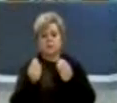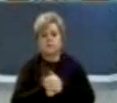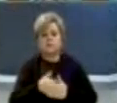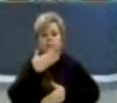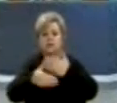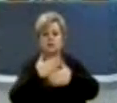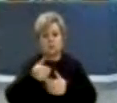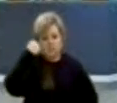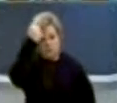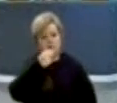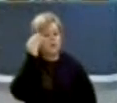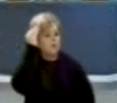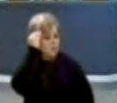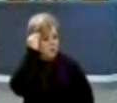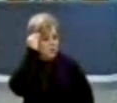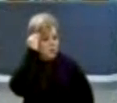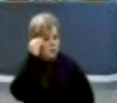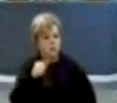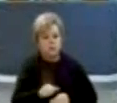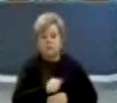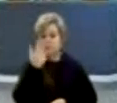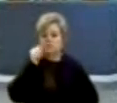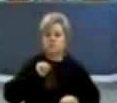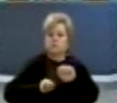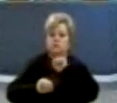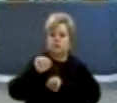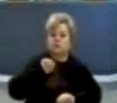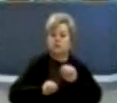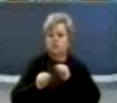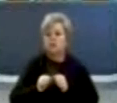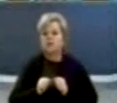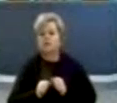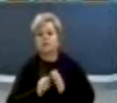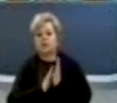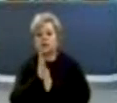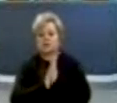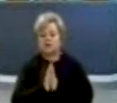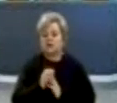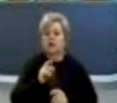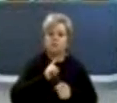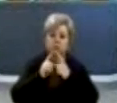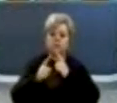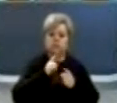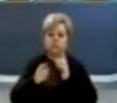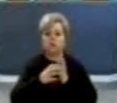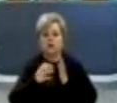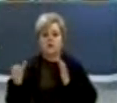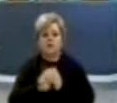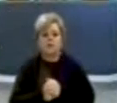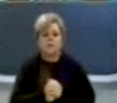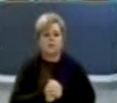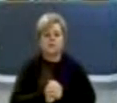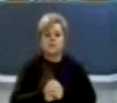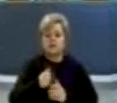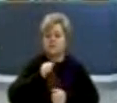përpara. Ju kujtohet për të mirë keni bërë 3 muaj rezistencë karshi këtyre kërkesave, për 3 muaj rresht kemi diskutuar vazhdimisht në mënyrë që ta përpilojmë